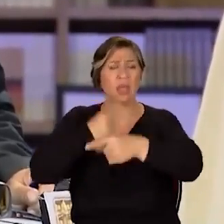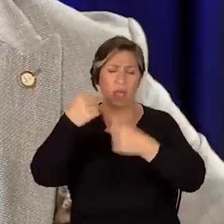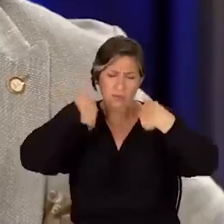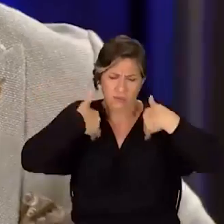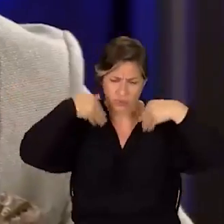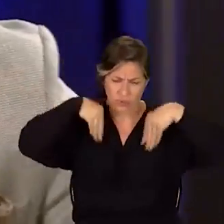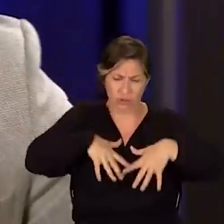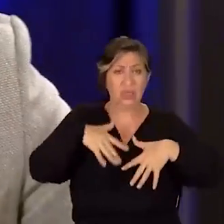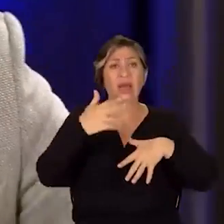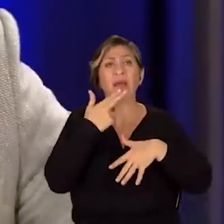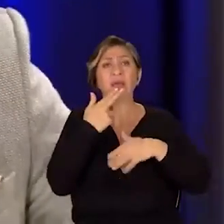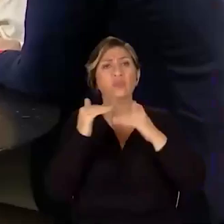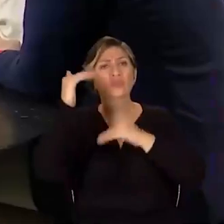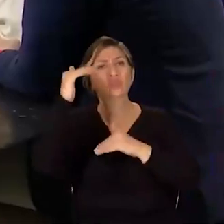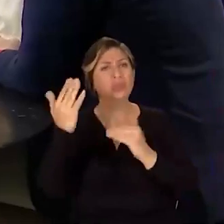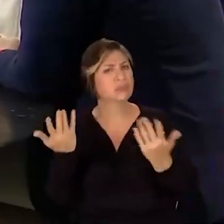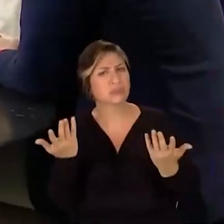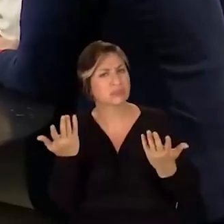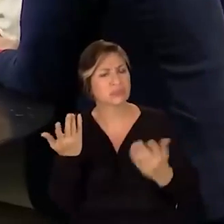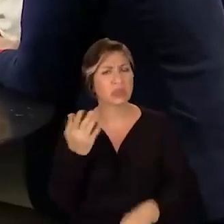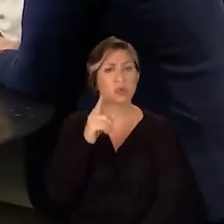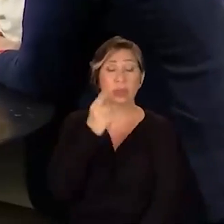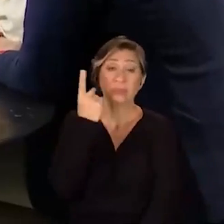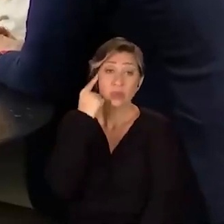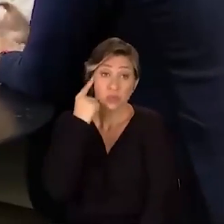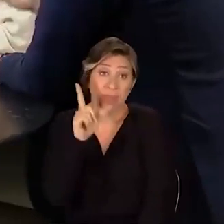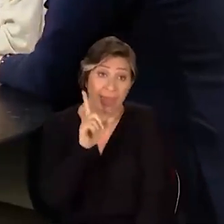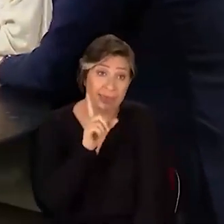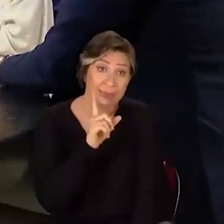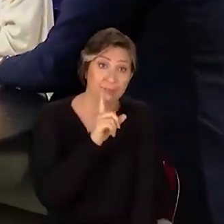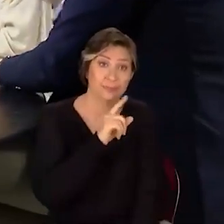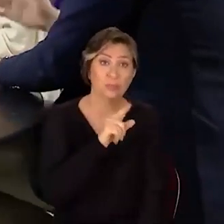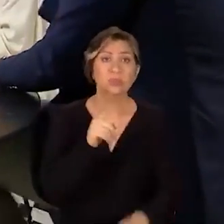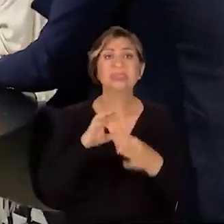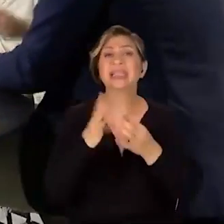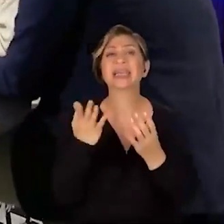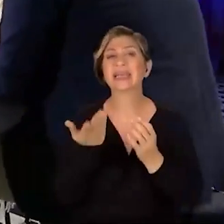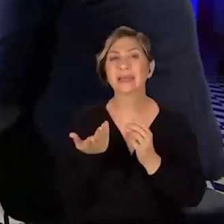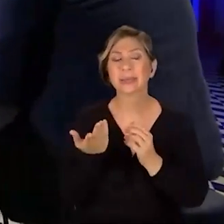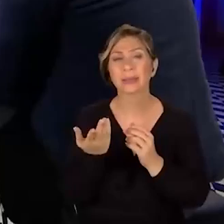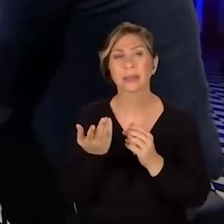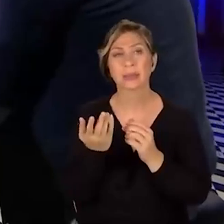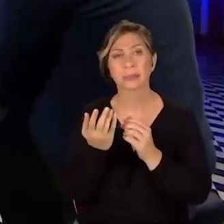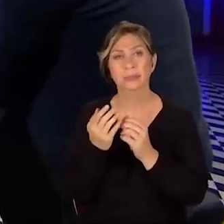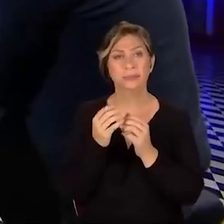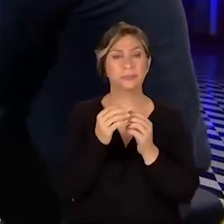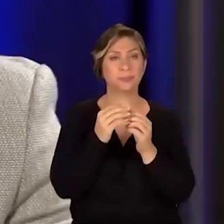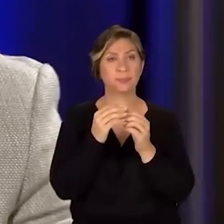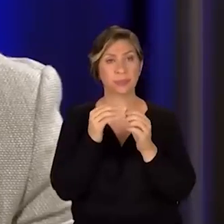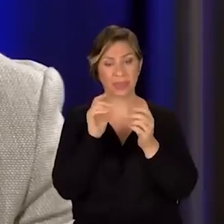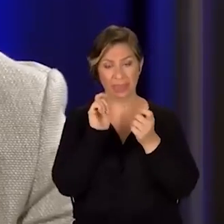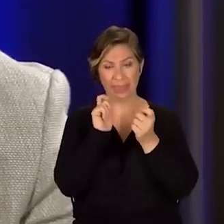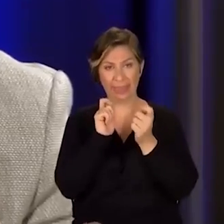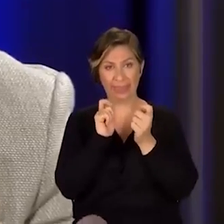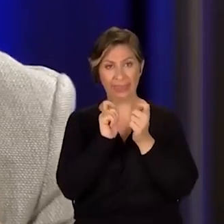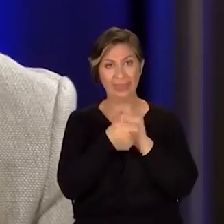bir şey yani. Kadının yenilenmeye daha fazla. Ölçüme dayalı bir şey diye değerlendirmek lazım. Bunun sebebi şu. Şimdi evrim bazında